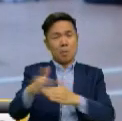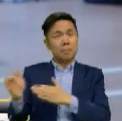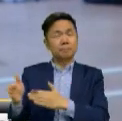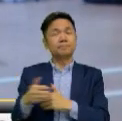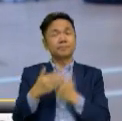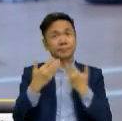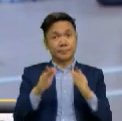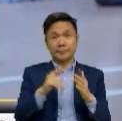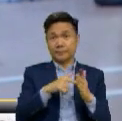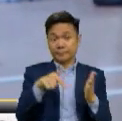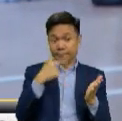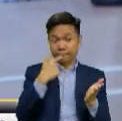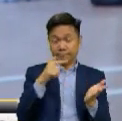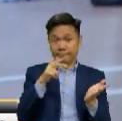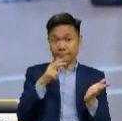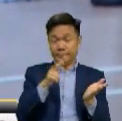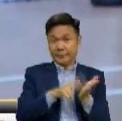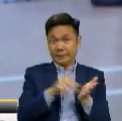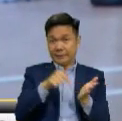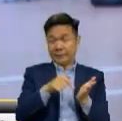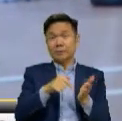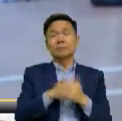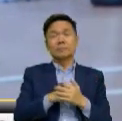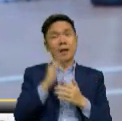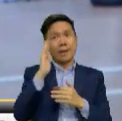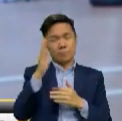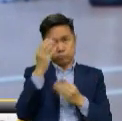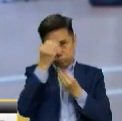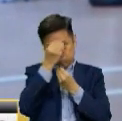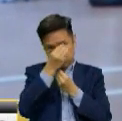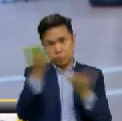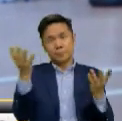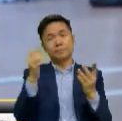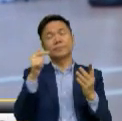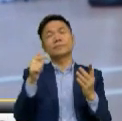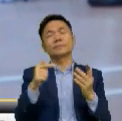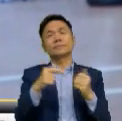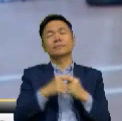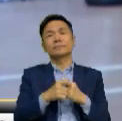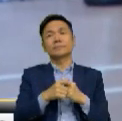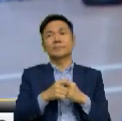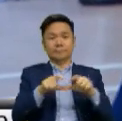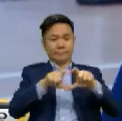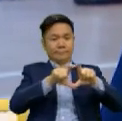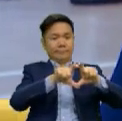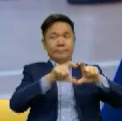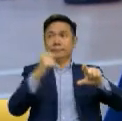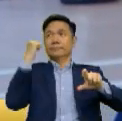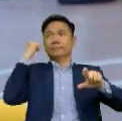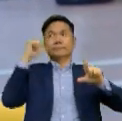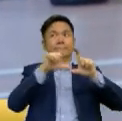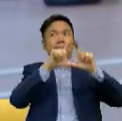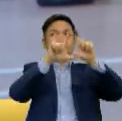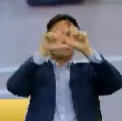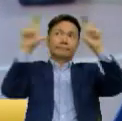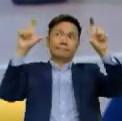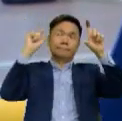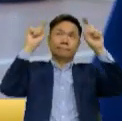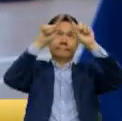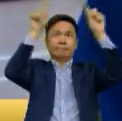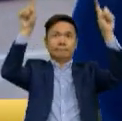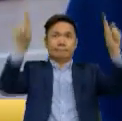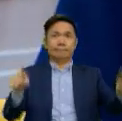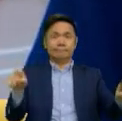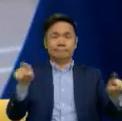dan juga ini akan dipaparkan di layar skin screen yang ada di belakang saya ini